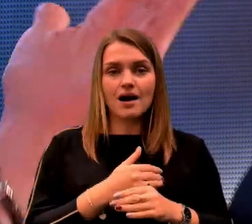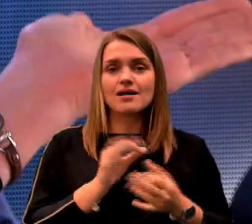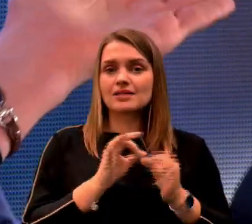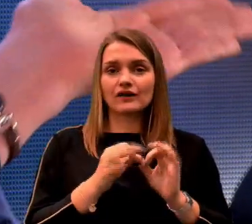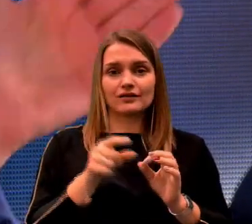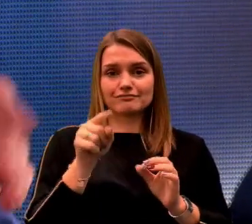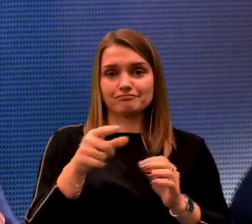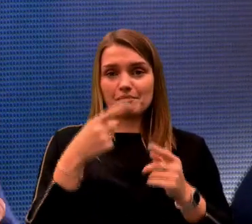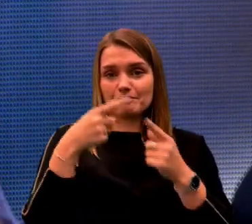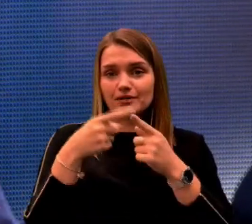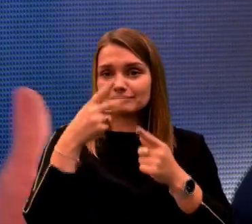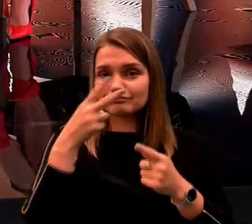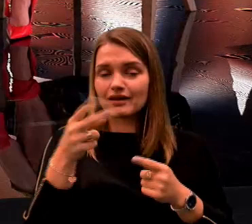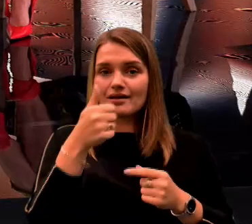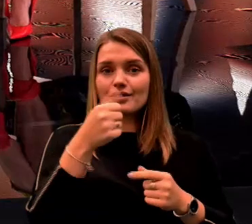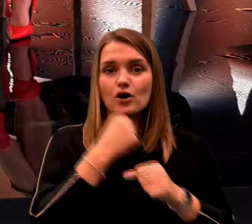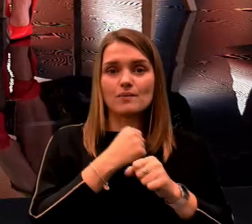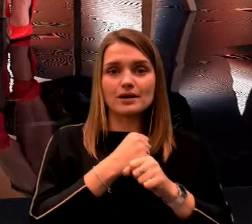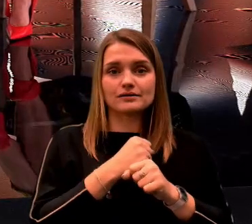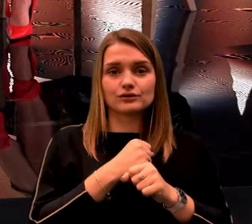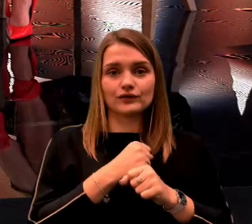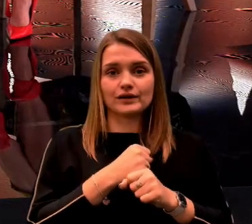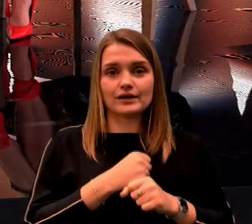bo dla niego to, tak jak powiedziała Agnieszka, być może to by była